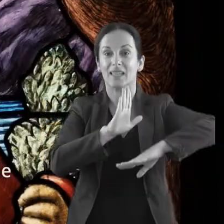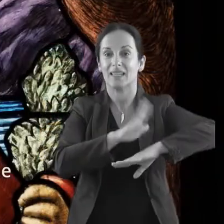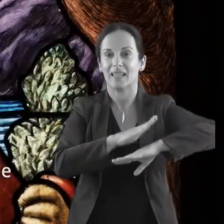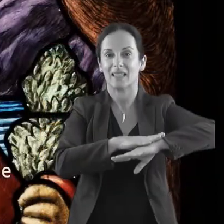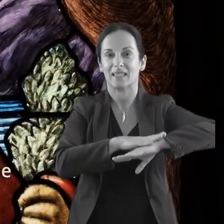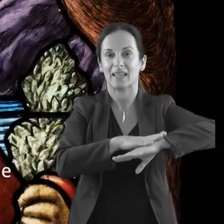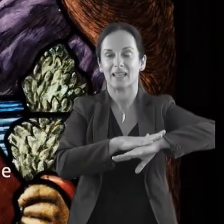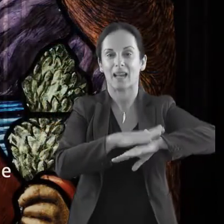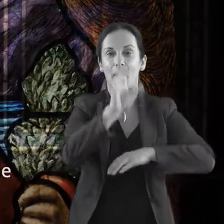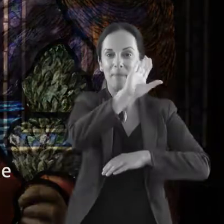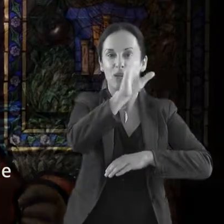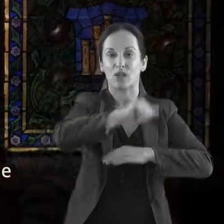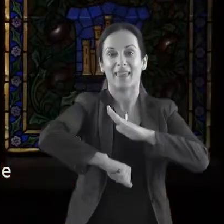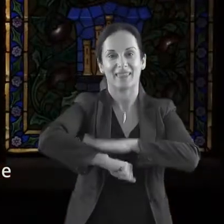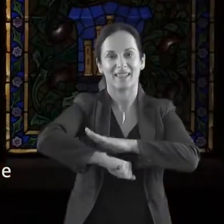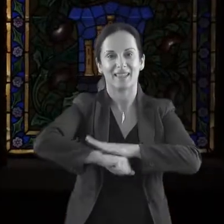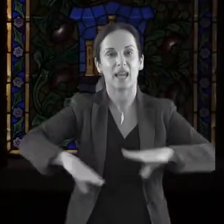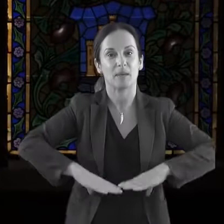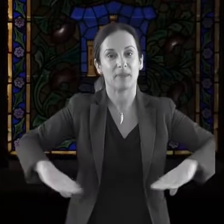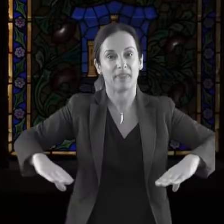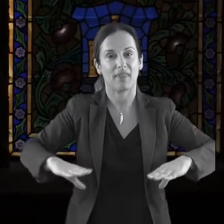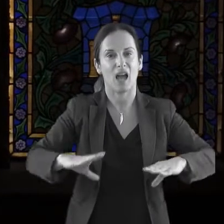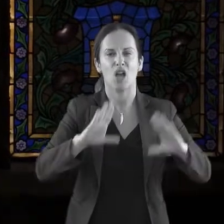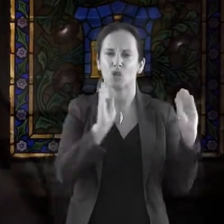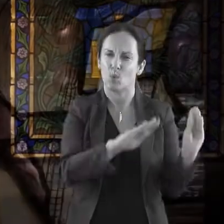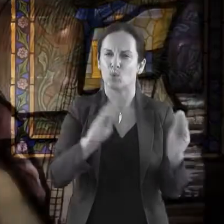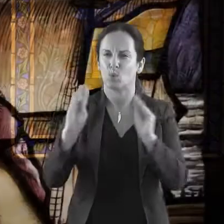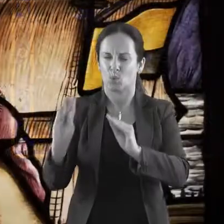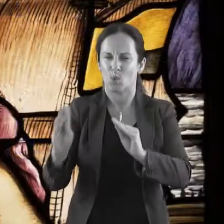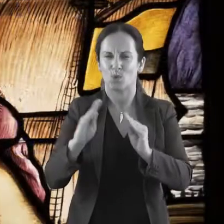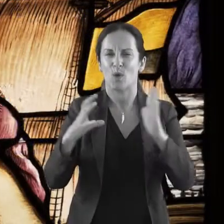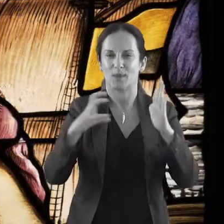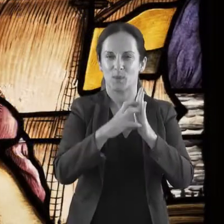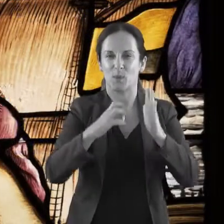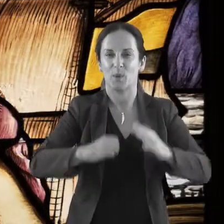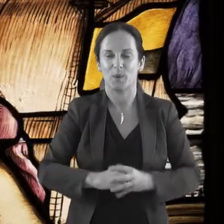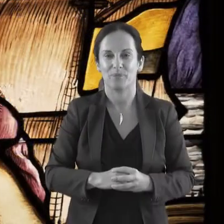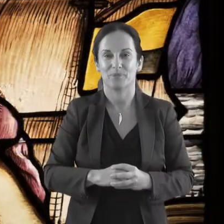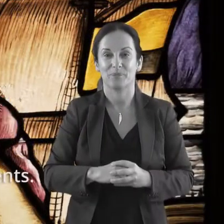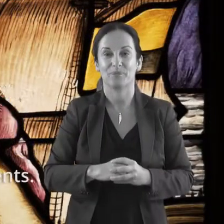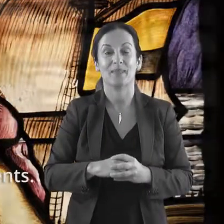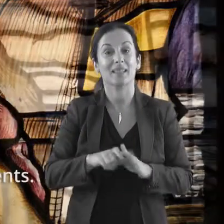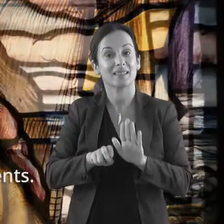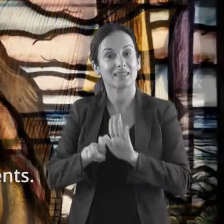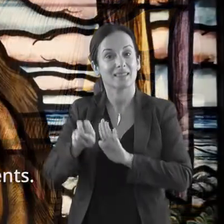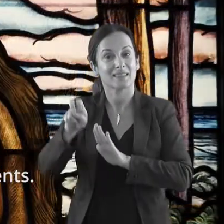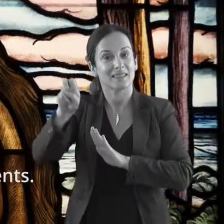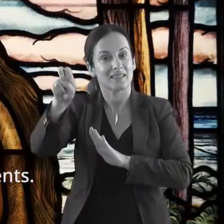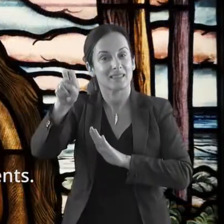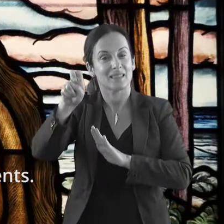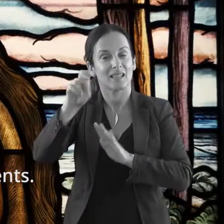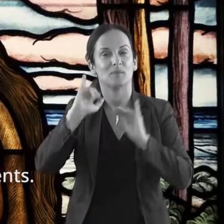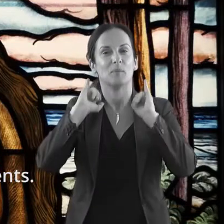apareixen els escuts de l'illa de Mallorca, de Manacor, de Palma i d'Inca. A l'esquerra s'hi representa Menorca i a la